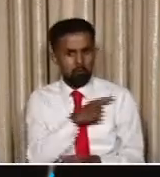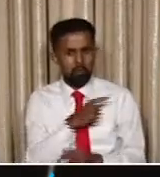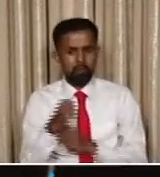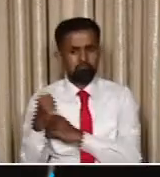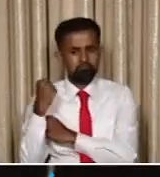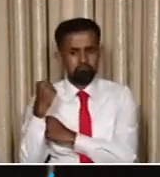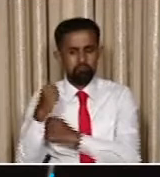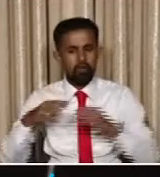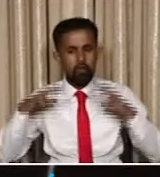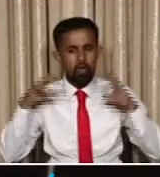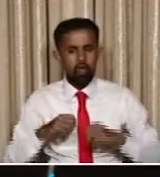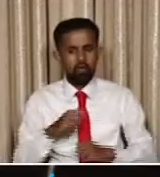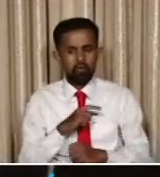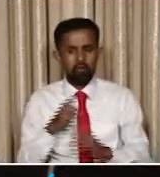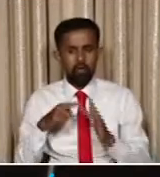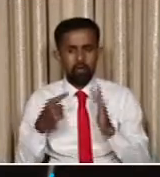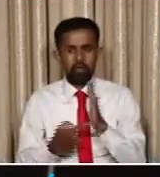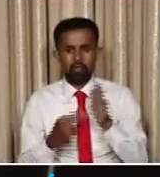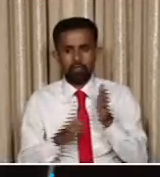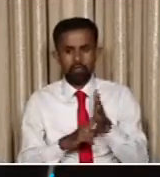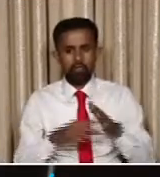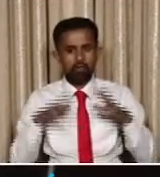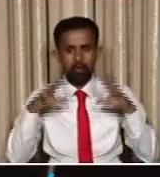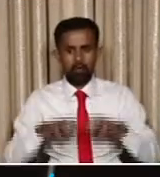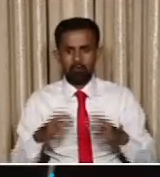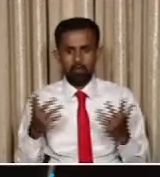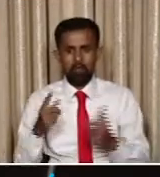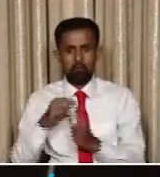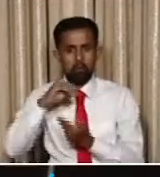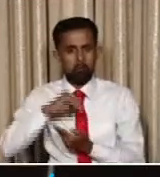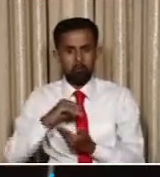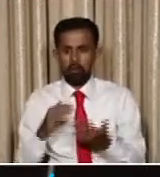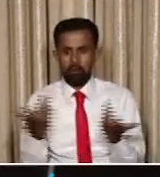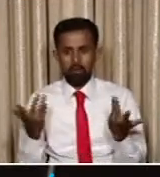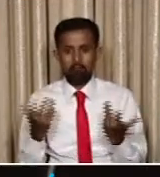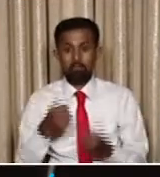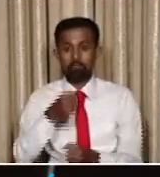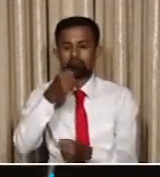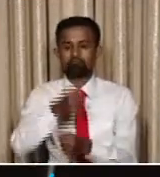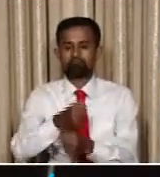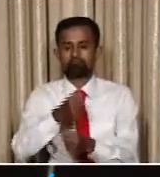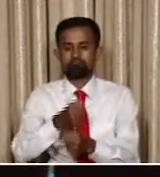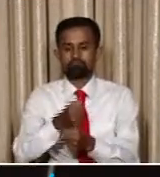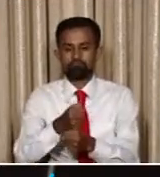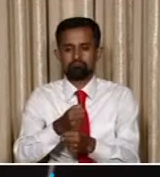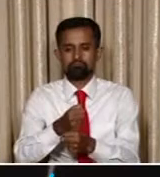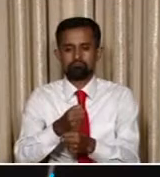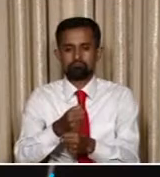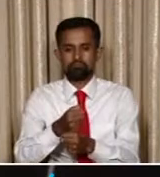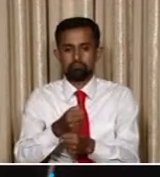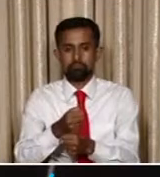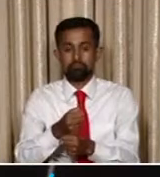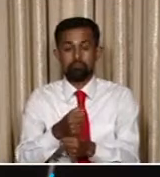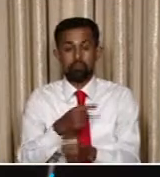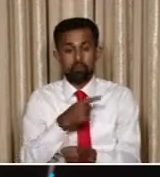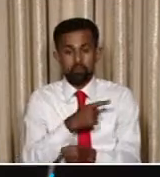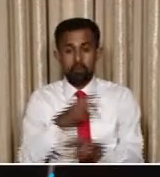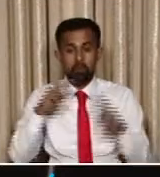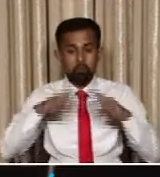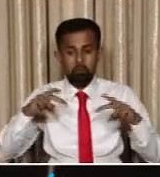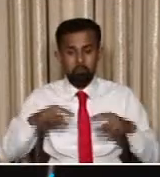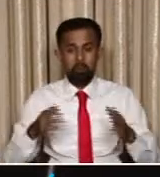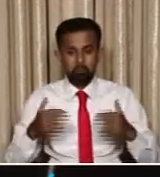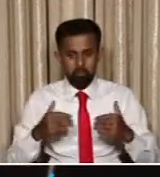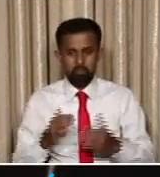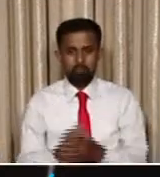හයියයි ITI මේ ITN එක එයාගෙත් නෙමෙයි මේක ප්‍රයිවට් channel එකක් නෙමෙයි මේක රාජ්‍ය ආයතනයක් ඒ හින්දා මේක ගැන පරීක්ෂණයක්